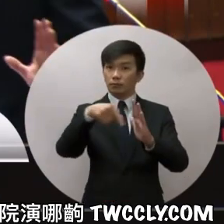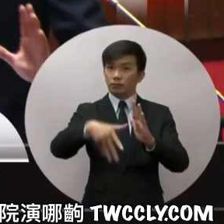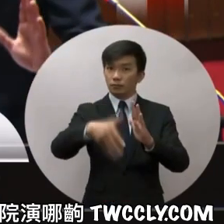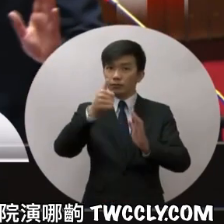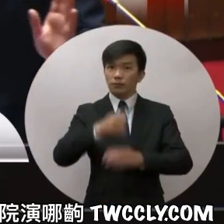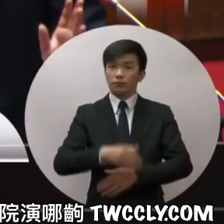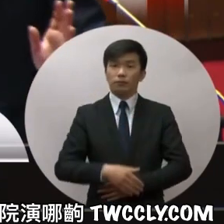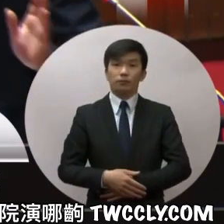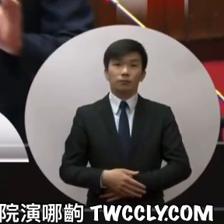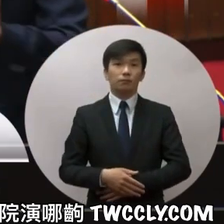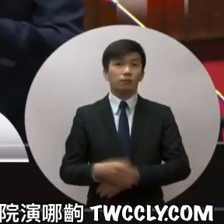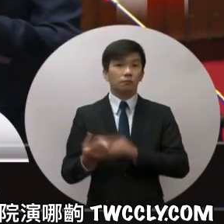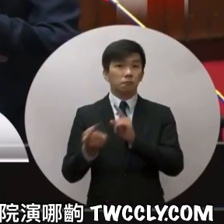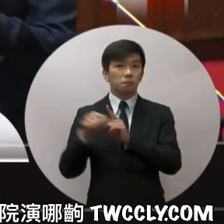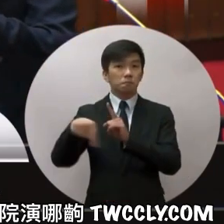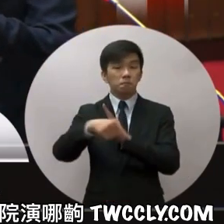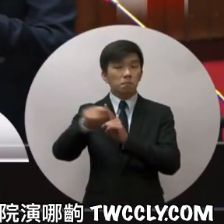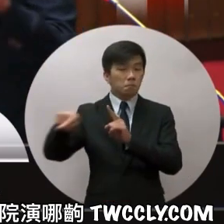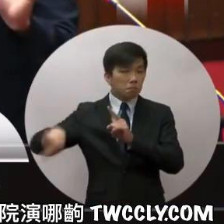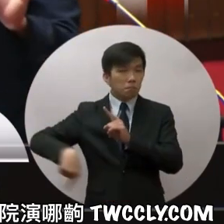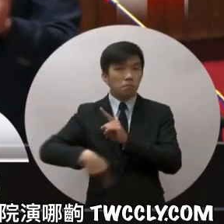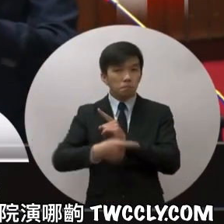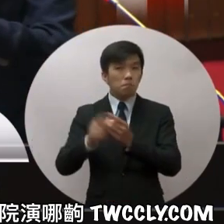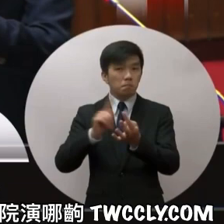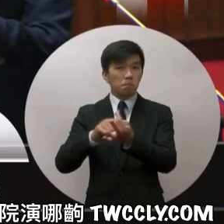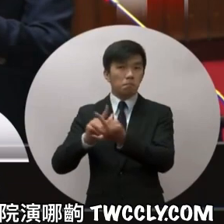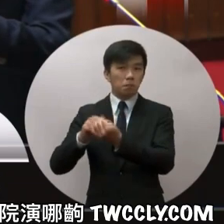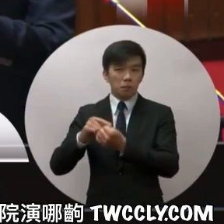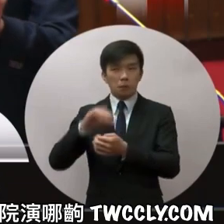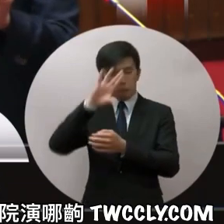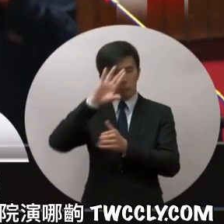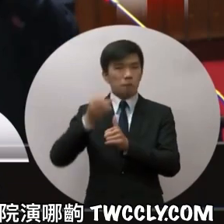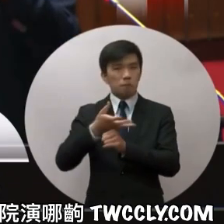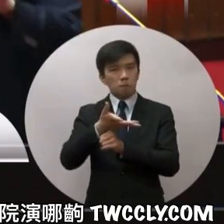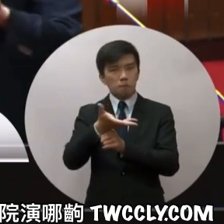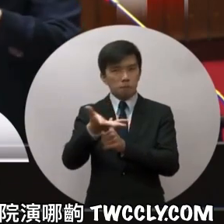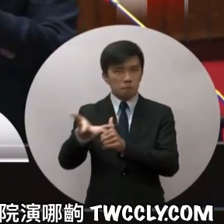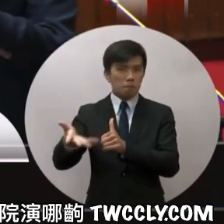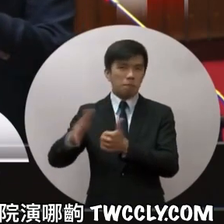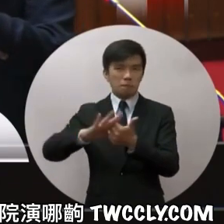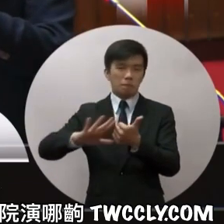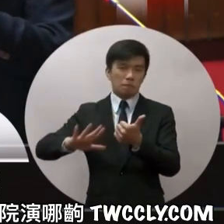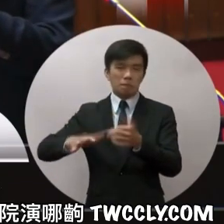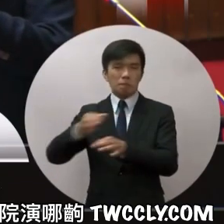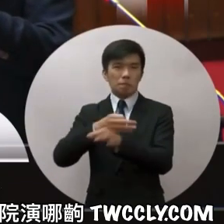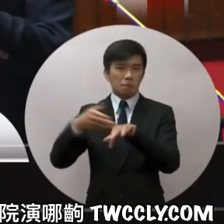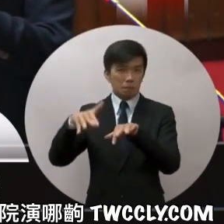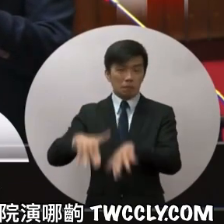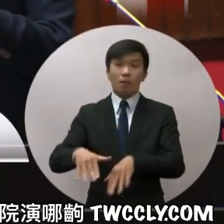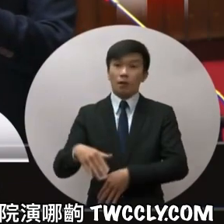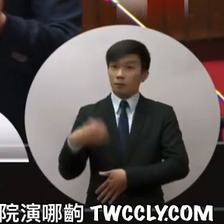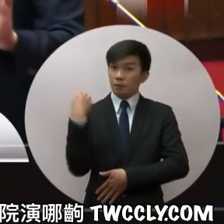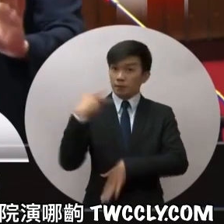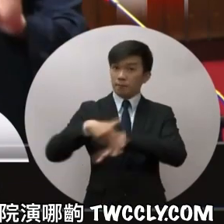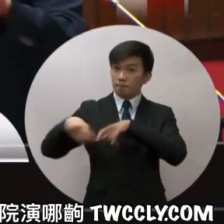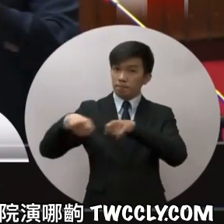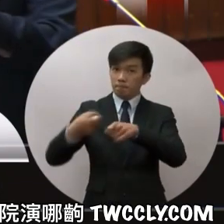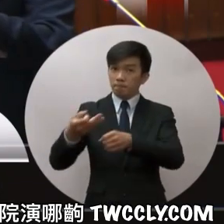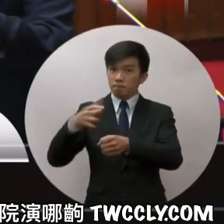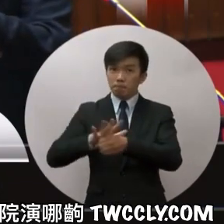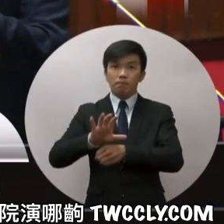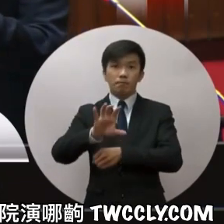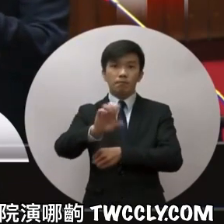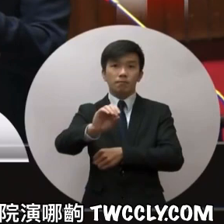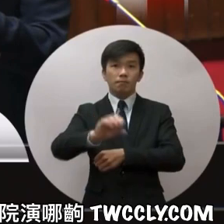航空啊交通啊因為疫情影響相關的這個薪製的補助啊補貼啊現在還